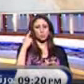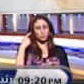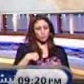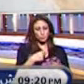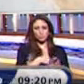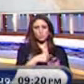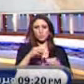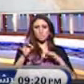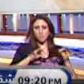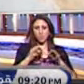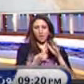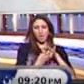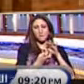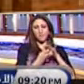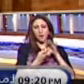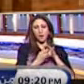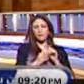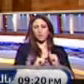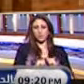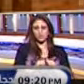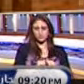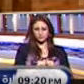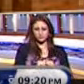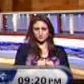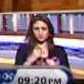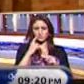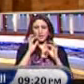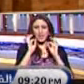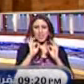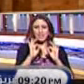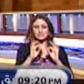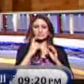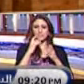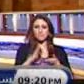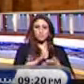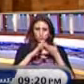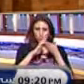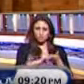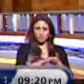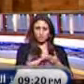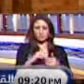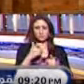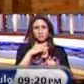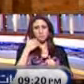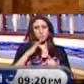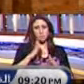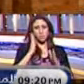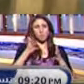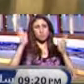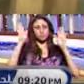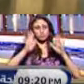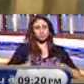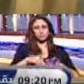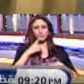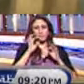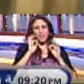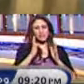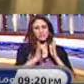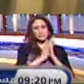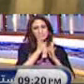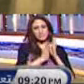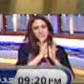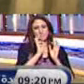ومعلمات بالجامعات. احنا بدأنا رحلة البحث عن حل ينجي بناتنا من وقوع كضحايا تحت انقاض مبنى متهالك في البناء والاساس.